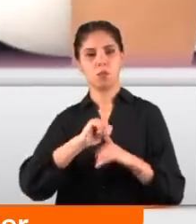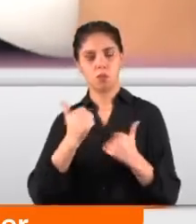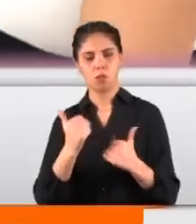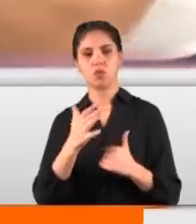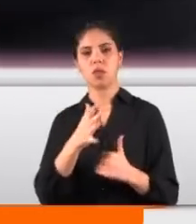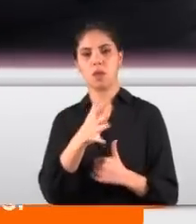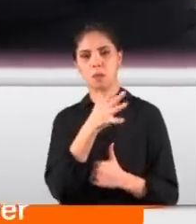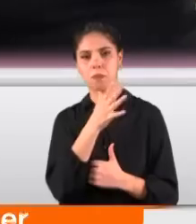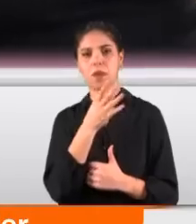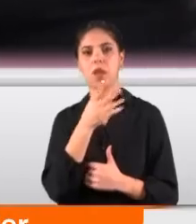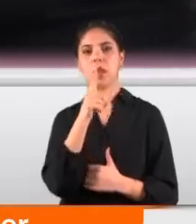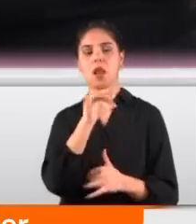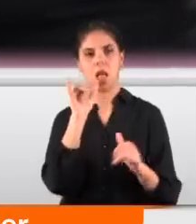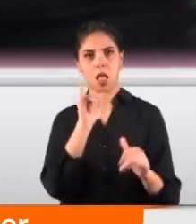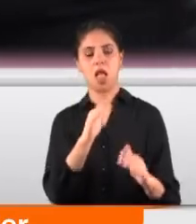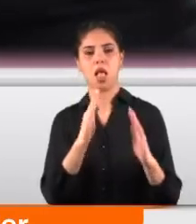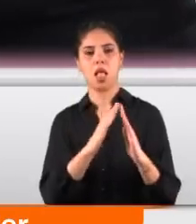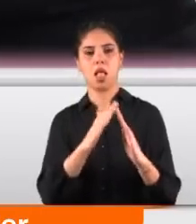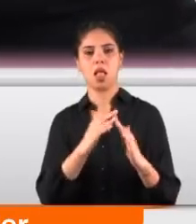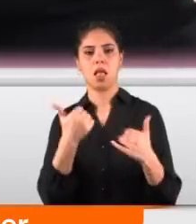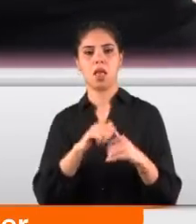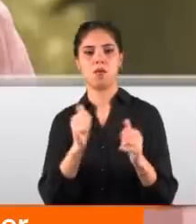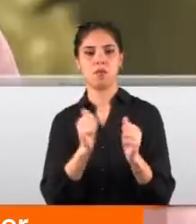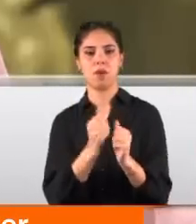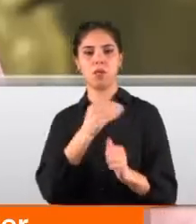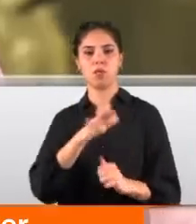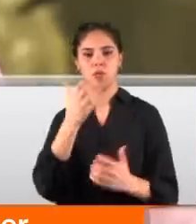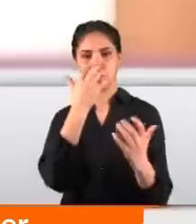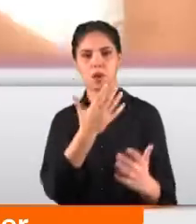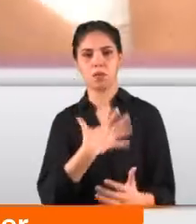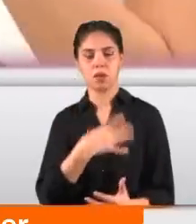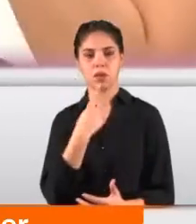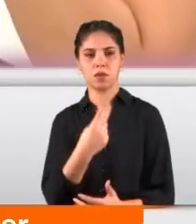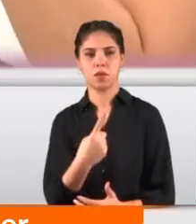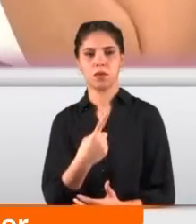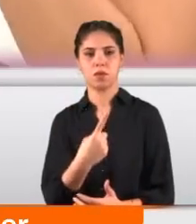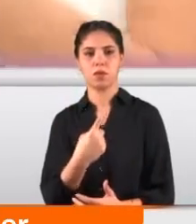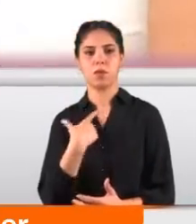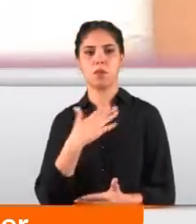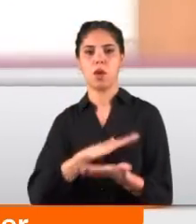Yani gene aynı o evin içinde eşimle veya çocuklara Bakmak isterim